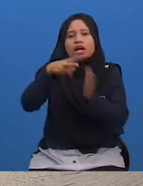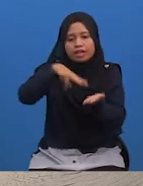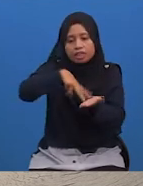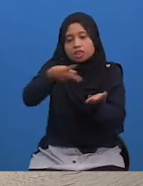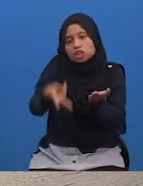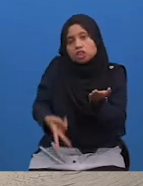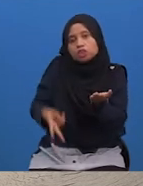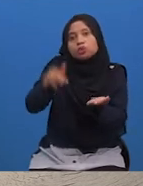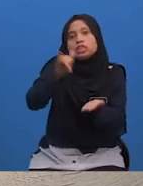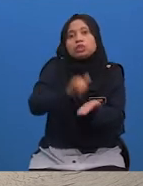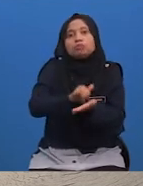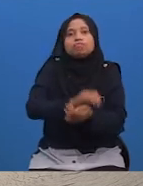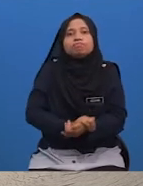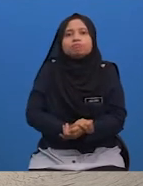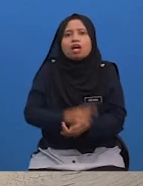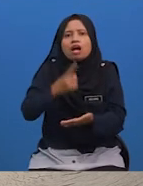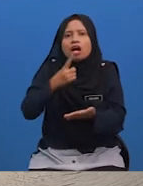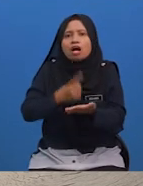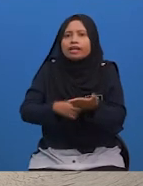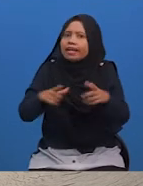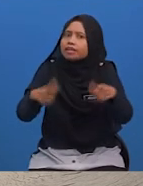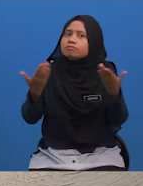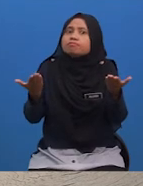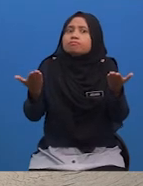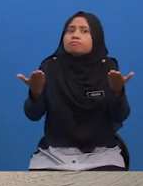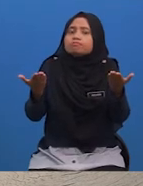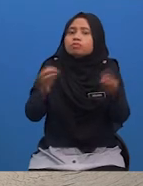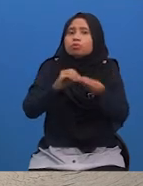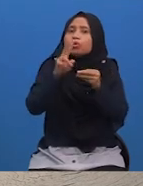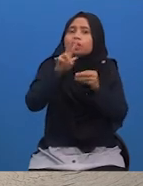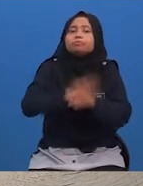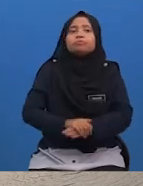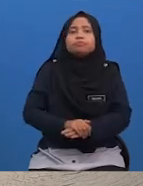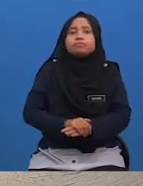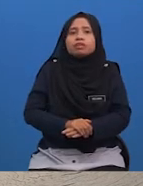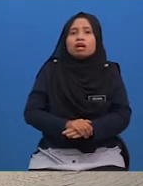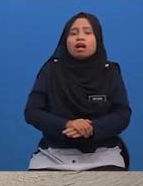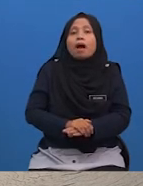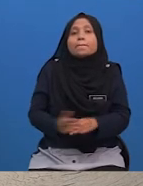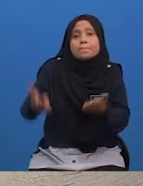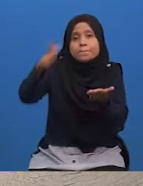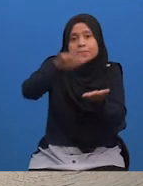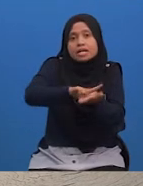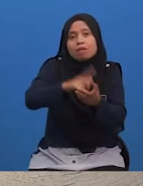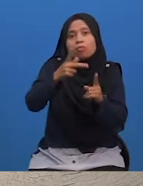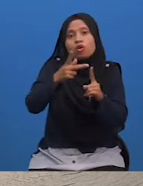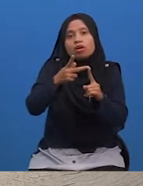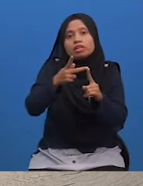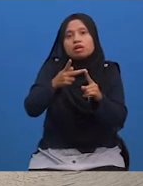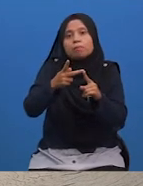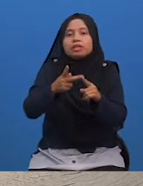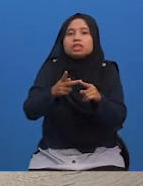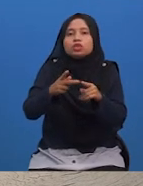terjun tersebut. Apakah tindakan lain murid-murid? Ya, melaporkan kepada